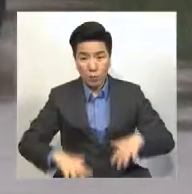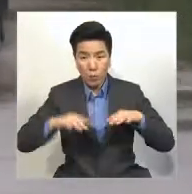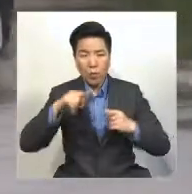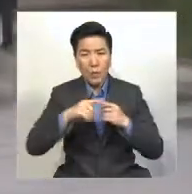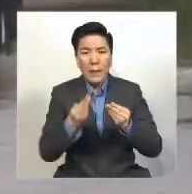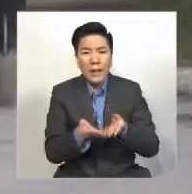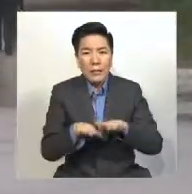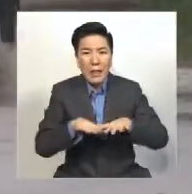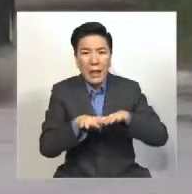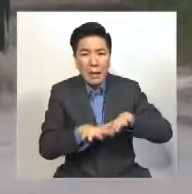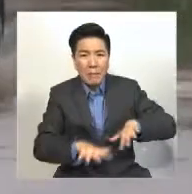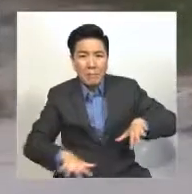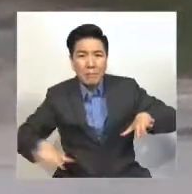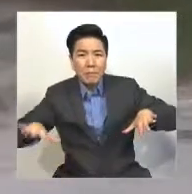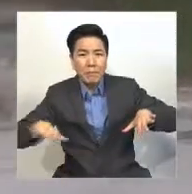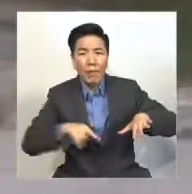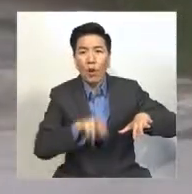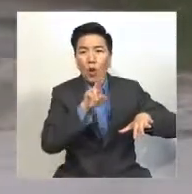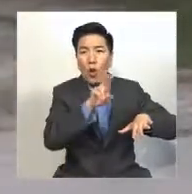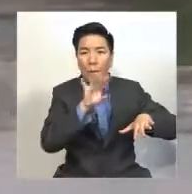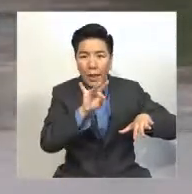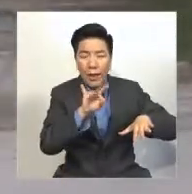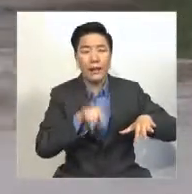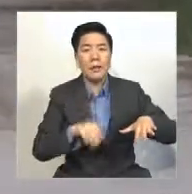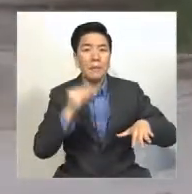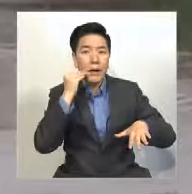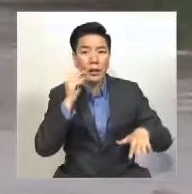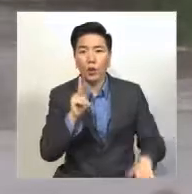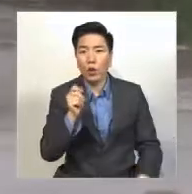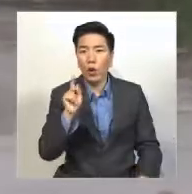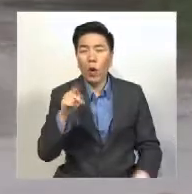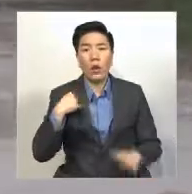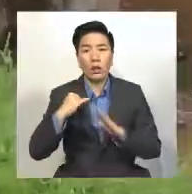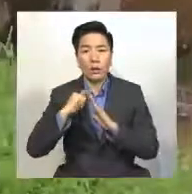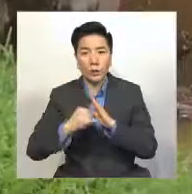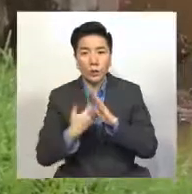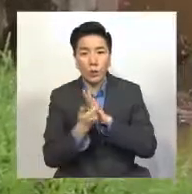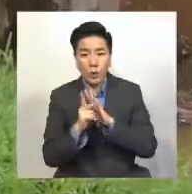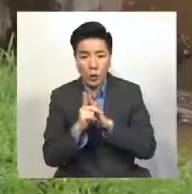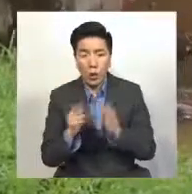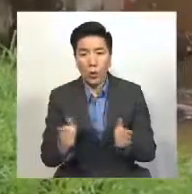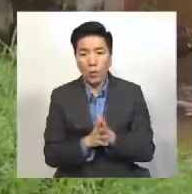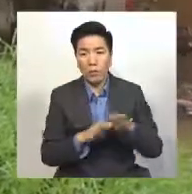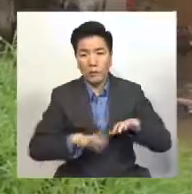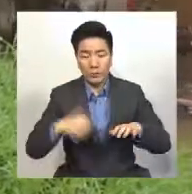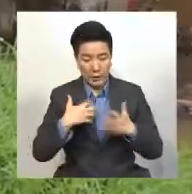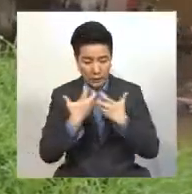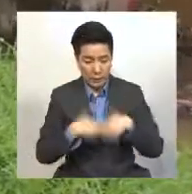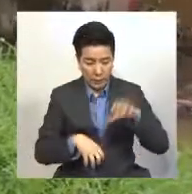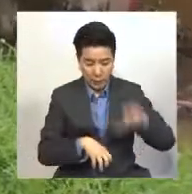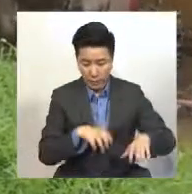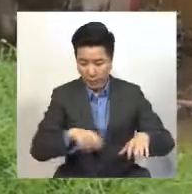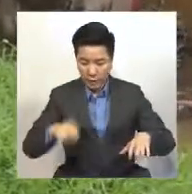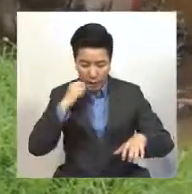ดที่ลุ่มโดยเฉพาะที่ถนนล.8ถนนบ้านกอกจังหวัดได้ร่วมกับหน่วยงานที่เกี่ยวข้องนำเครื่องสูบน้ำมาติดตั้ง